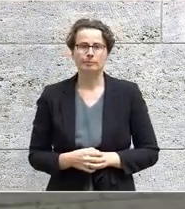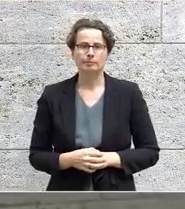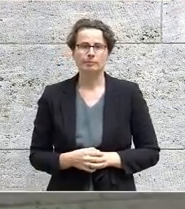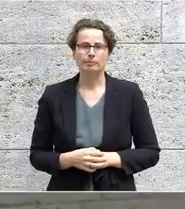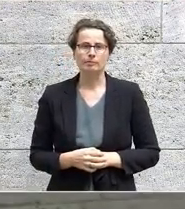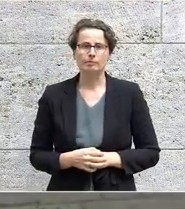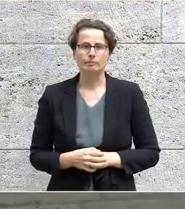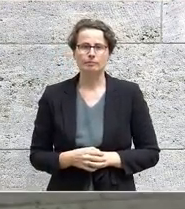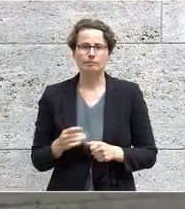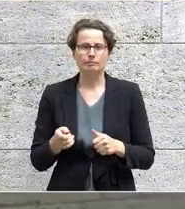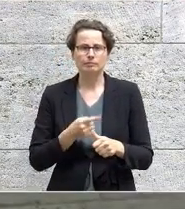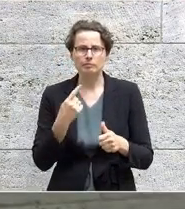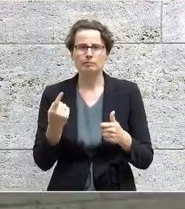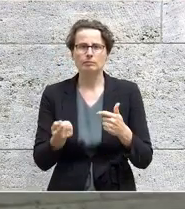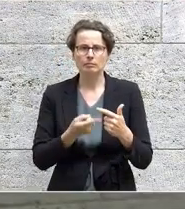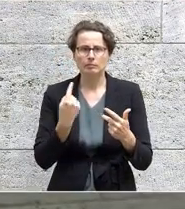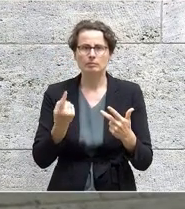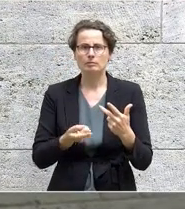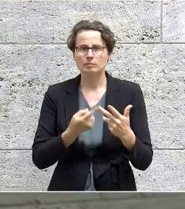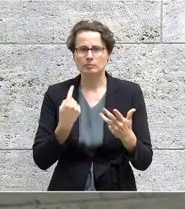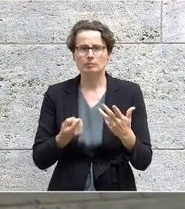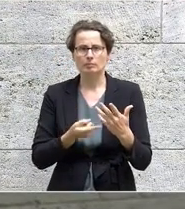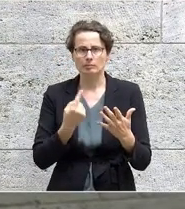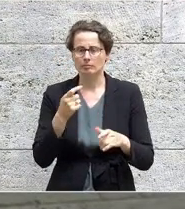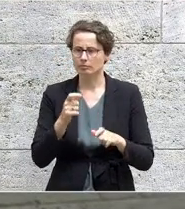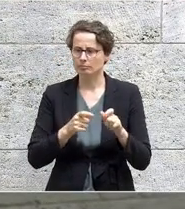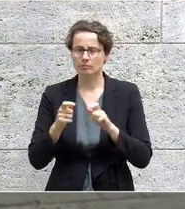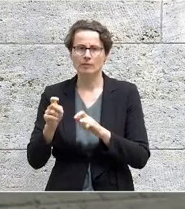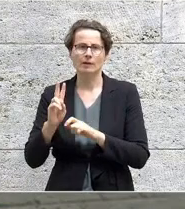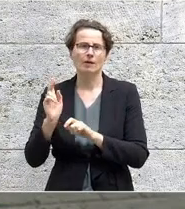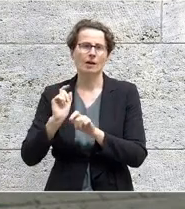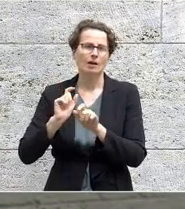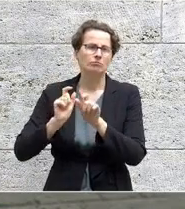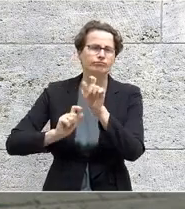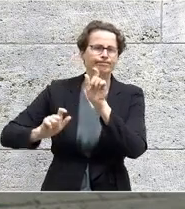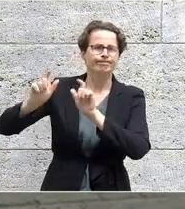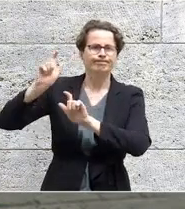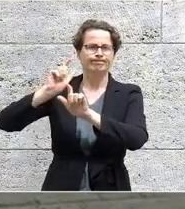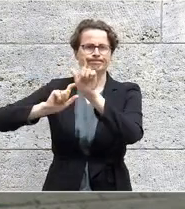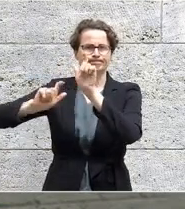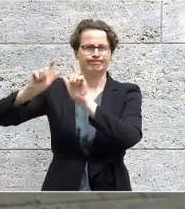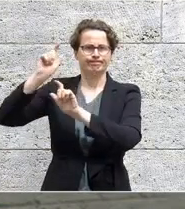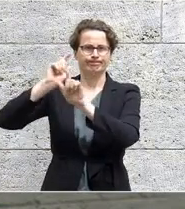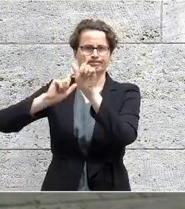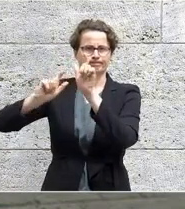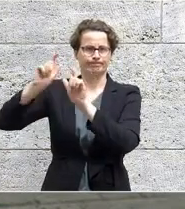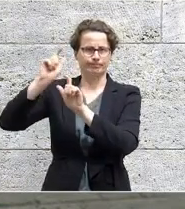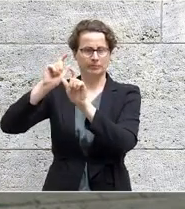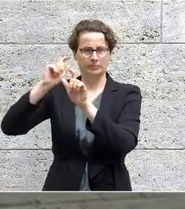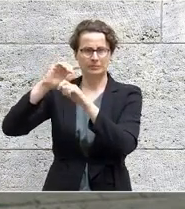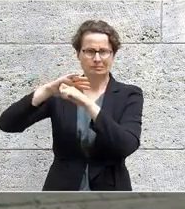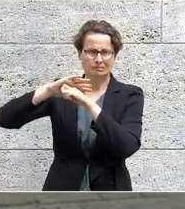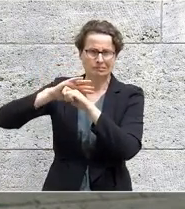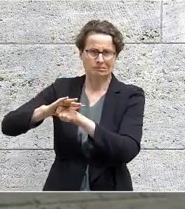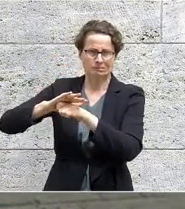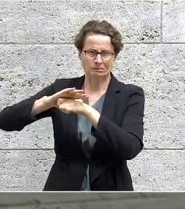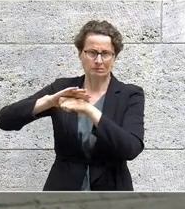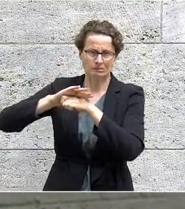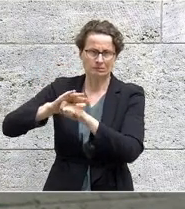All diese Menschen wehrten sich gegen die Tyrannei und Ideologie